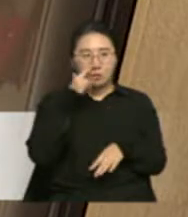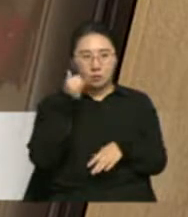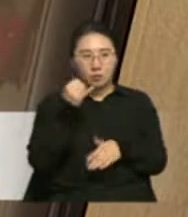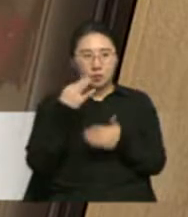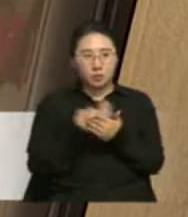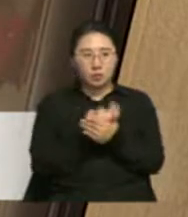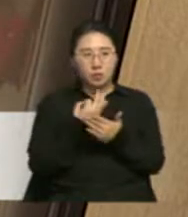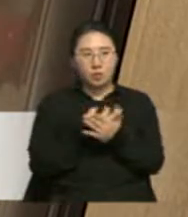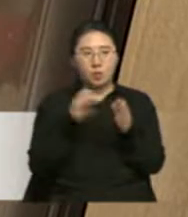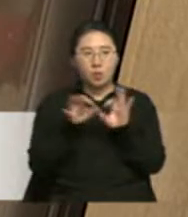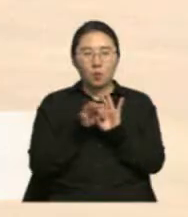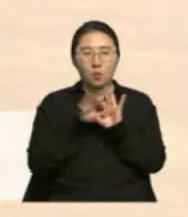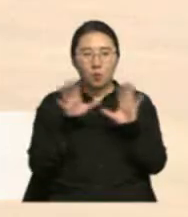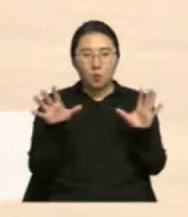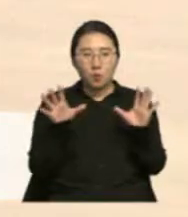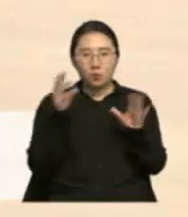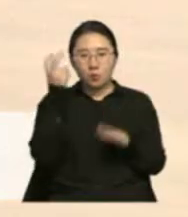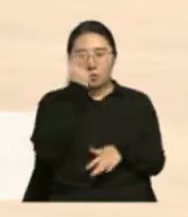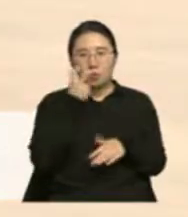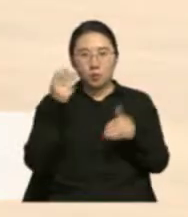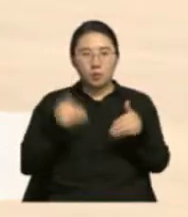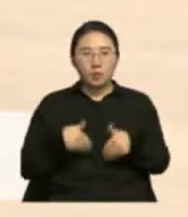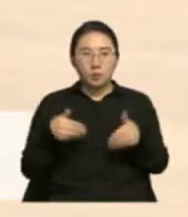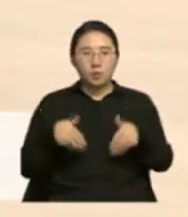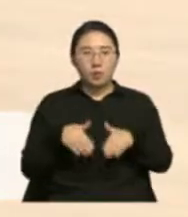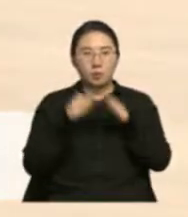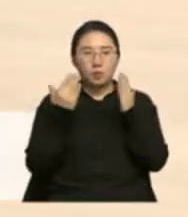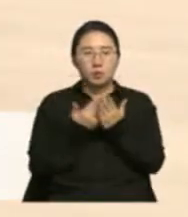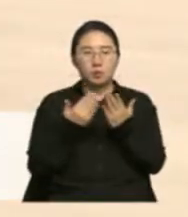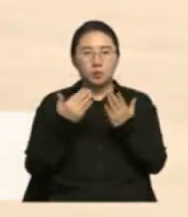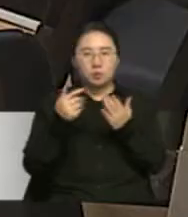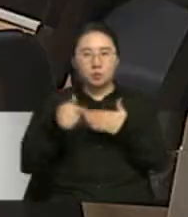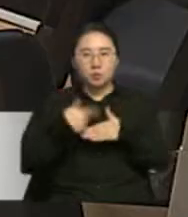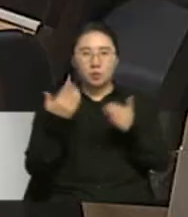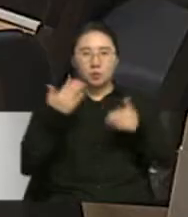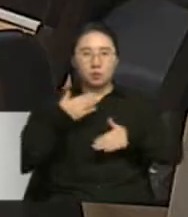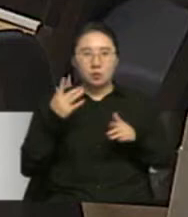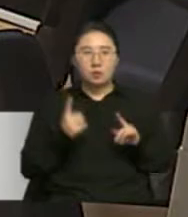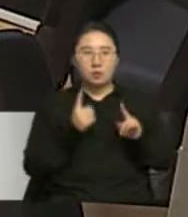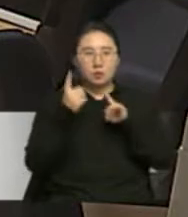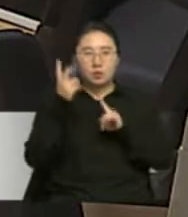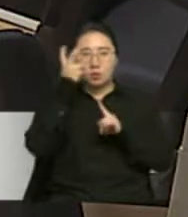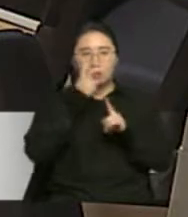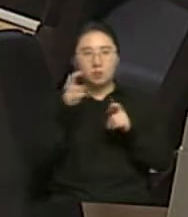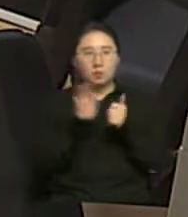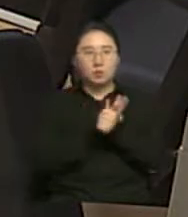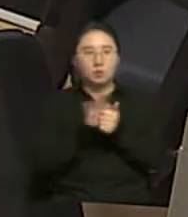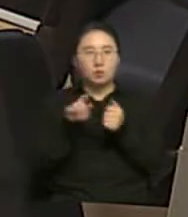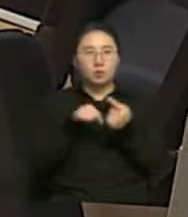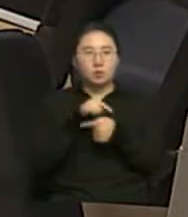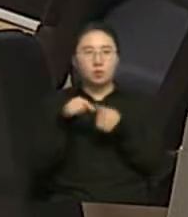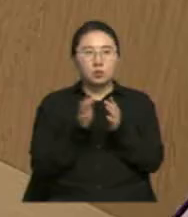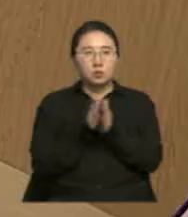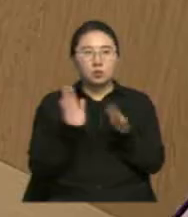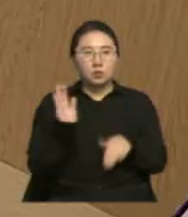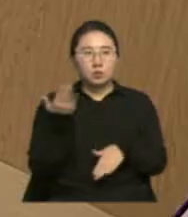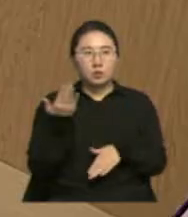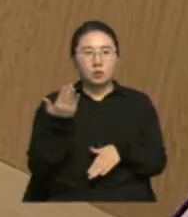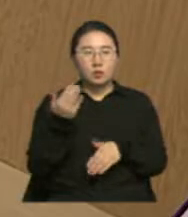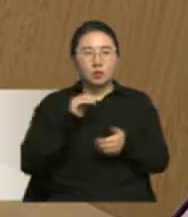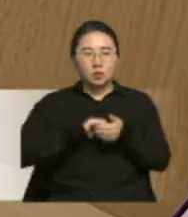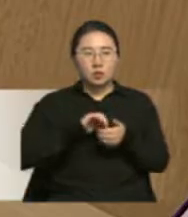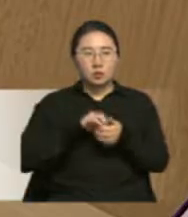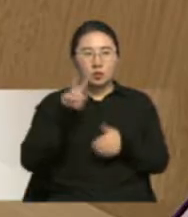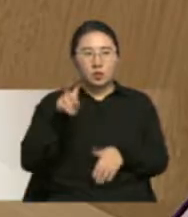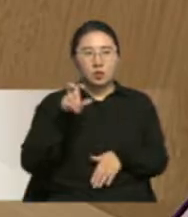부모의 소득 수준과 관계없이 돌봄이 필요한 모든 초등학생을 대상으로 돌봄 서비스를 운영합니다.